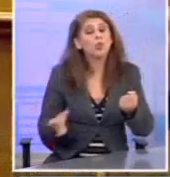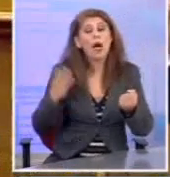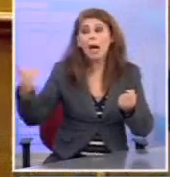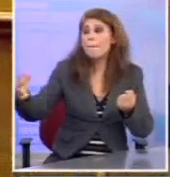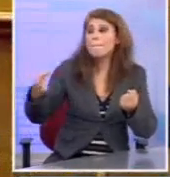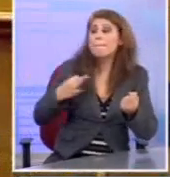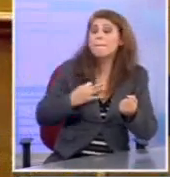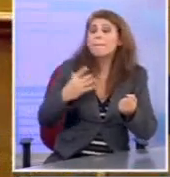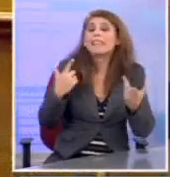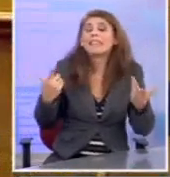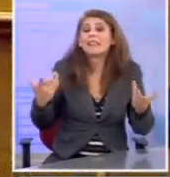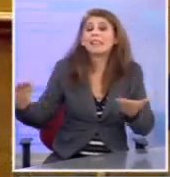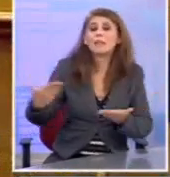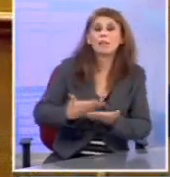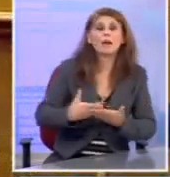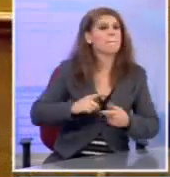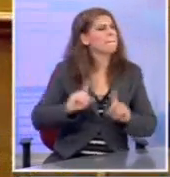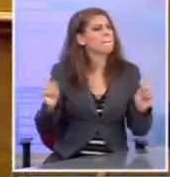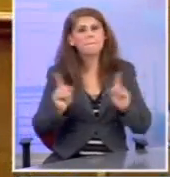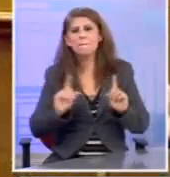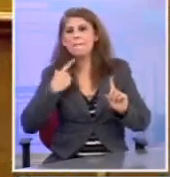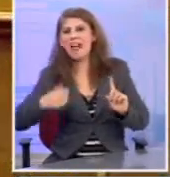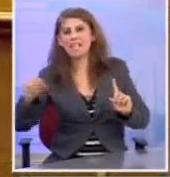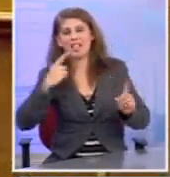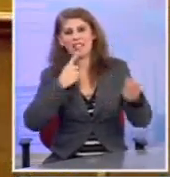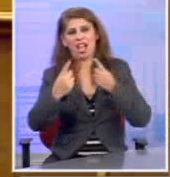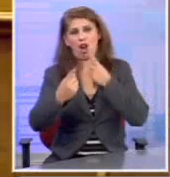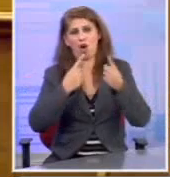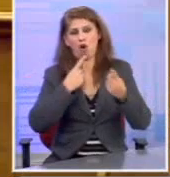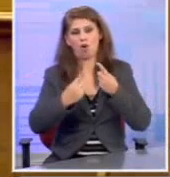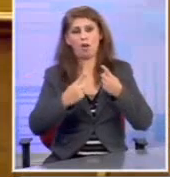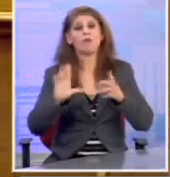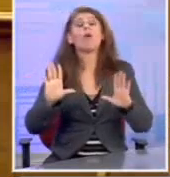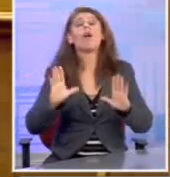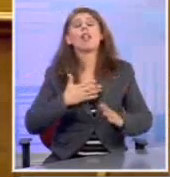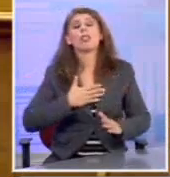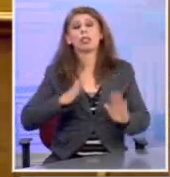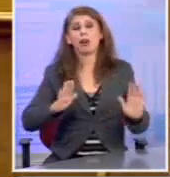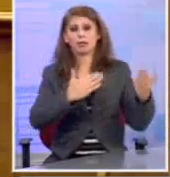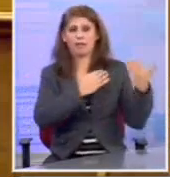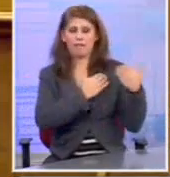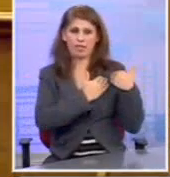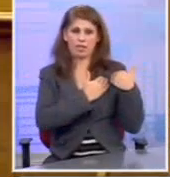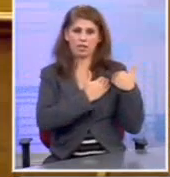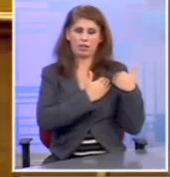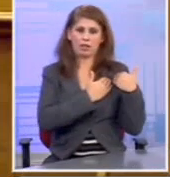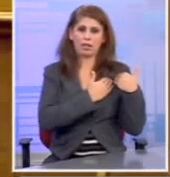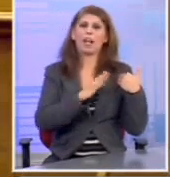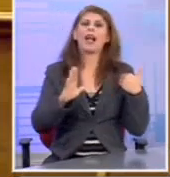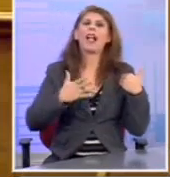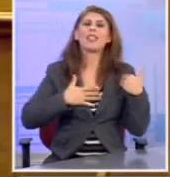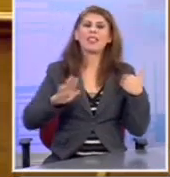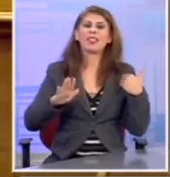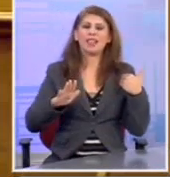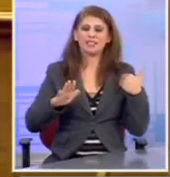τι προτείνετε. Μην αρνείστε το διάλογο. Αφού δεν θέλετε να αναλάβετε ευθύνη, δεν θέλετε να λερώσετε